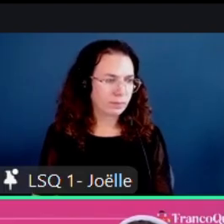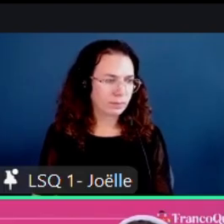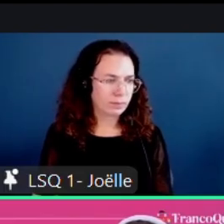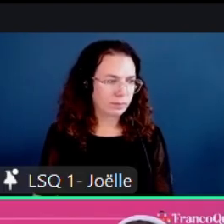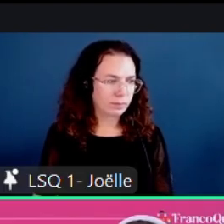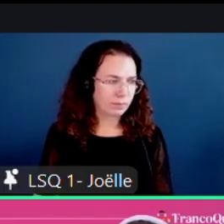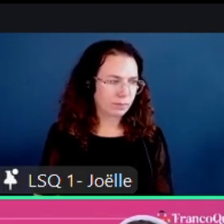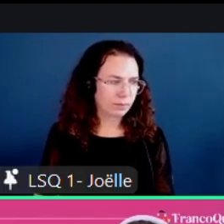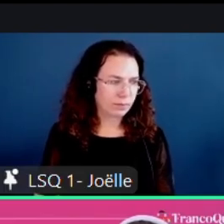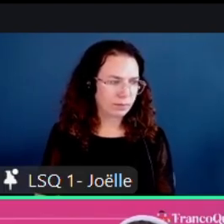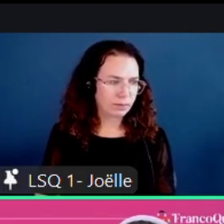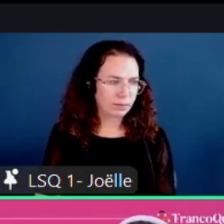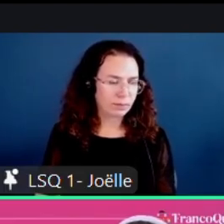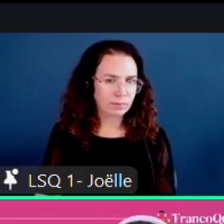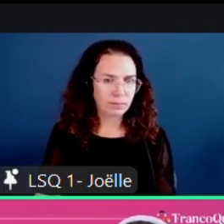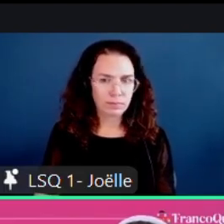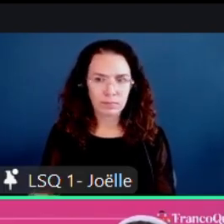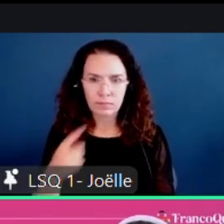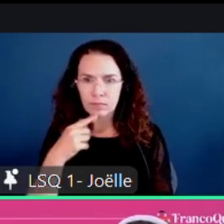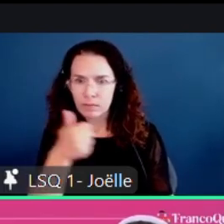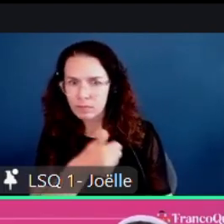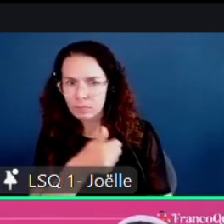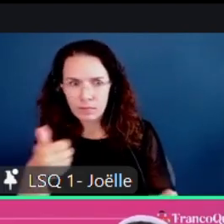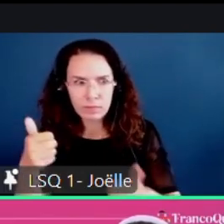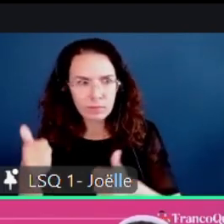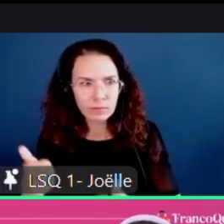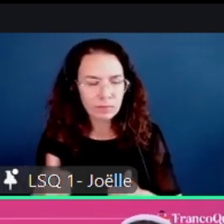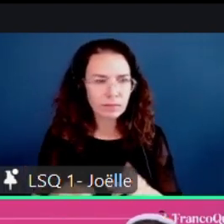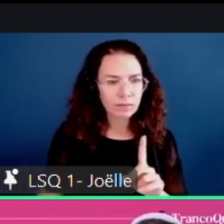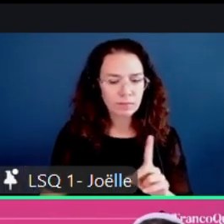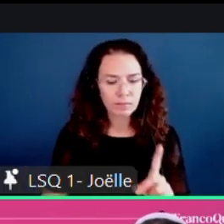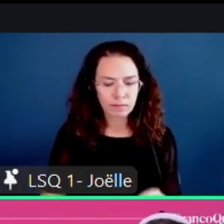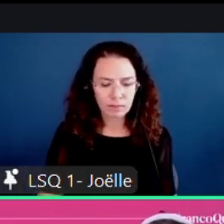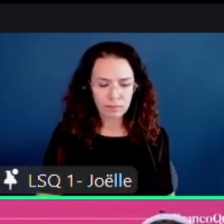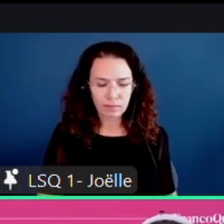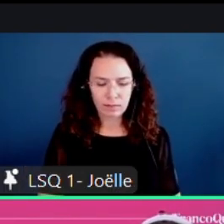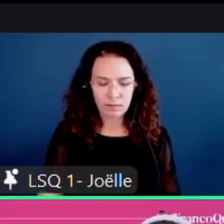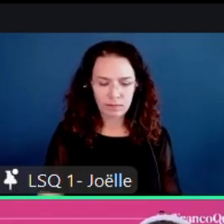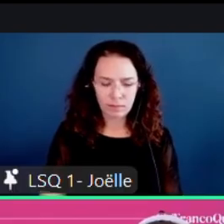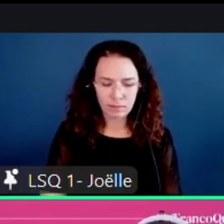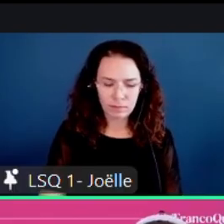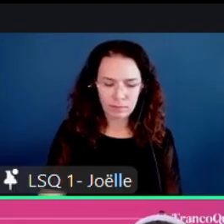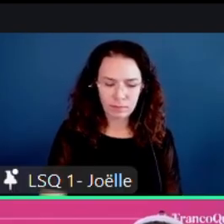Peut-être que quelques personnes pourront me donner des pouces quand elles seront prêtes à envoyer leur réponse.